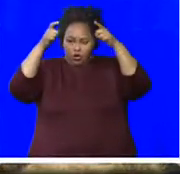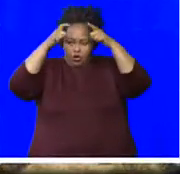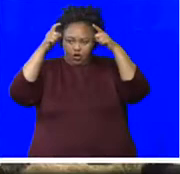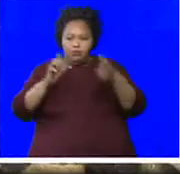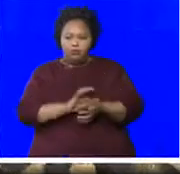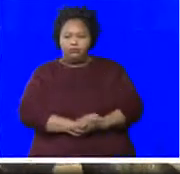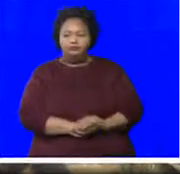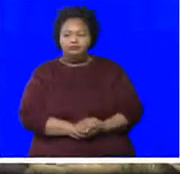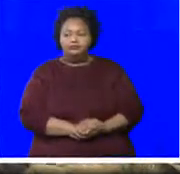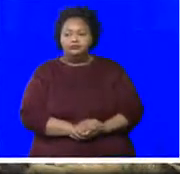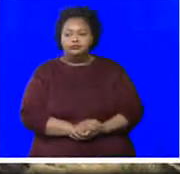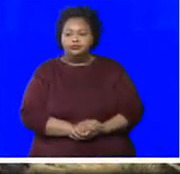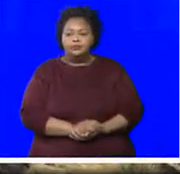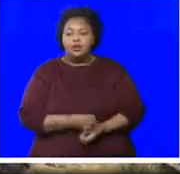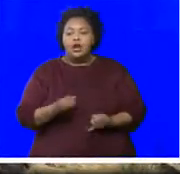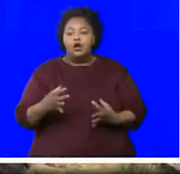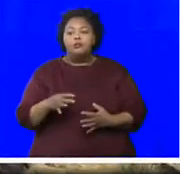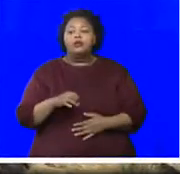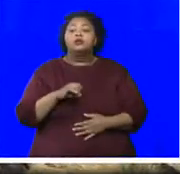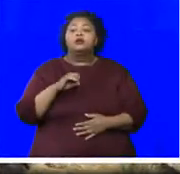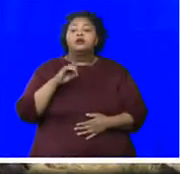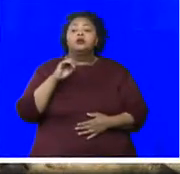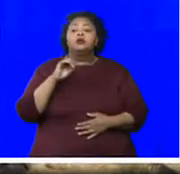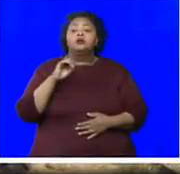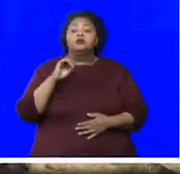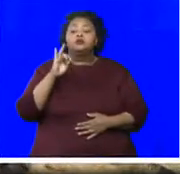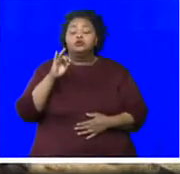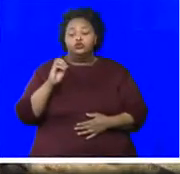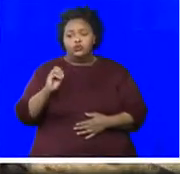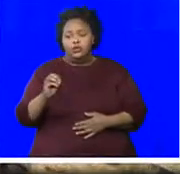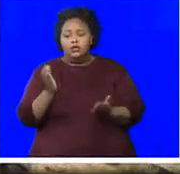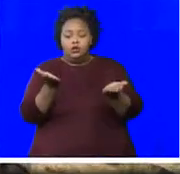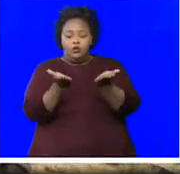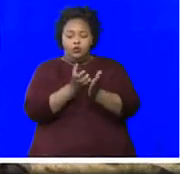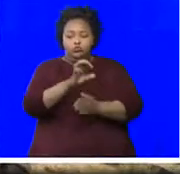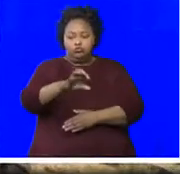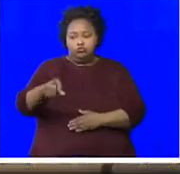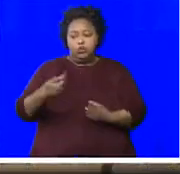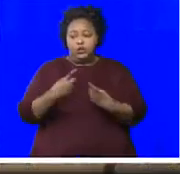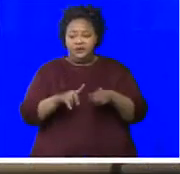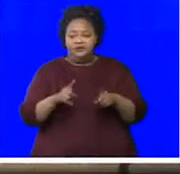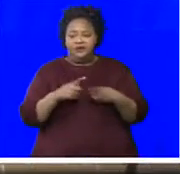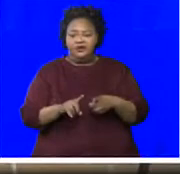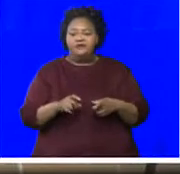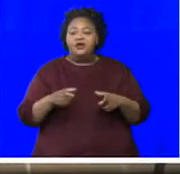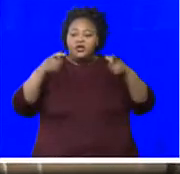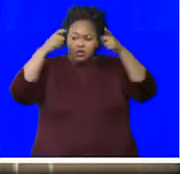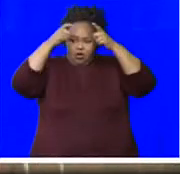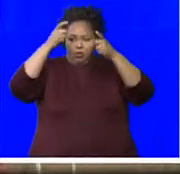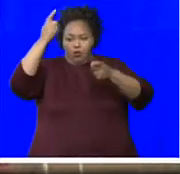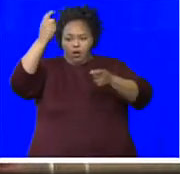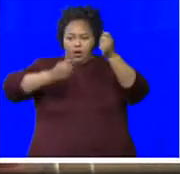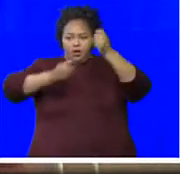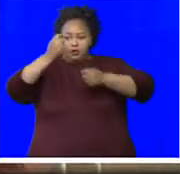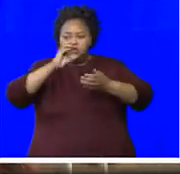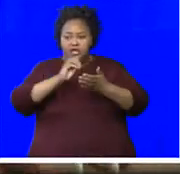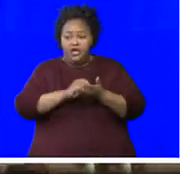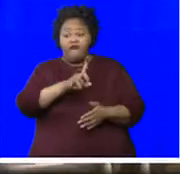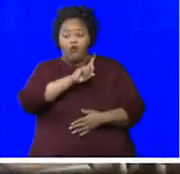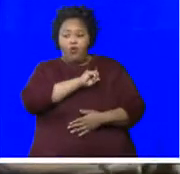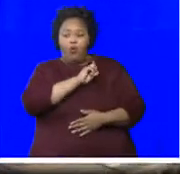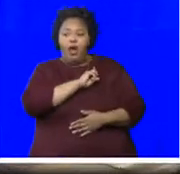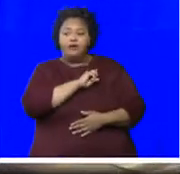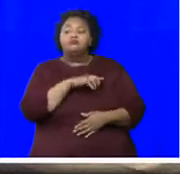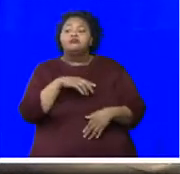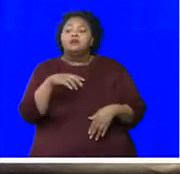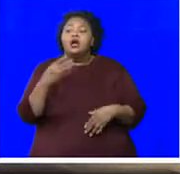Tingamashumi lamabili tikolwa eveni lesetinkomo telibisi Loku kulandzela kuthi inkampani yahulumende lebukhicitwa